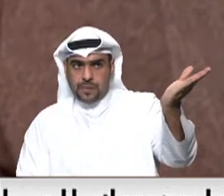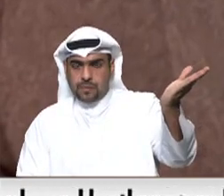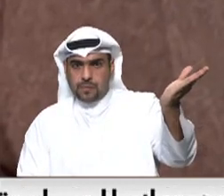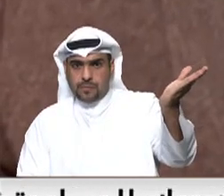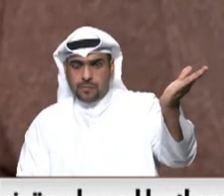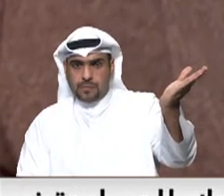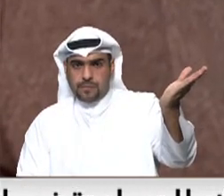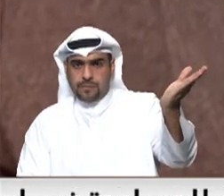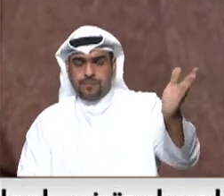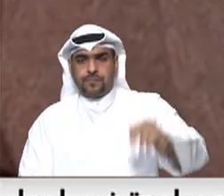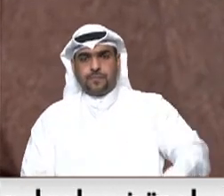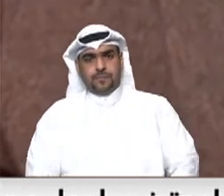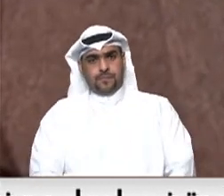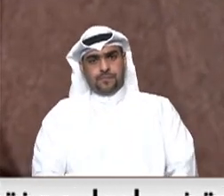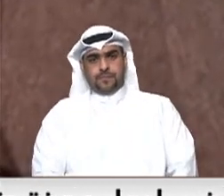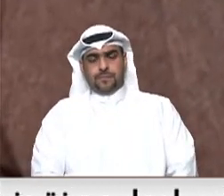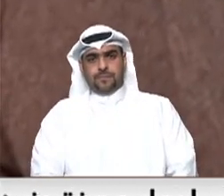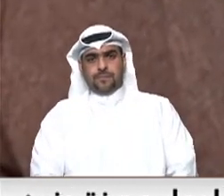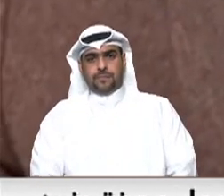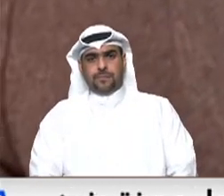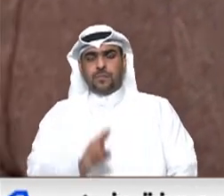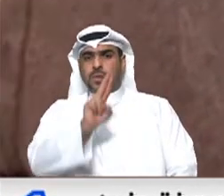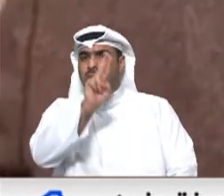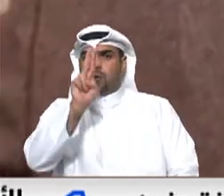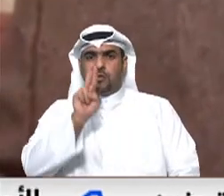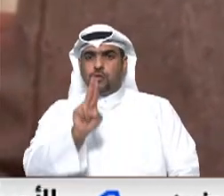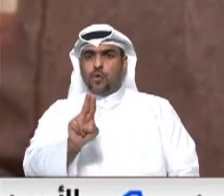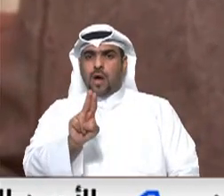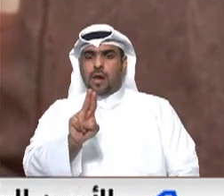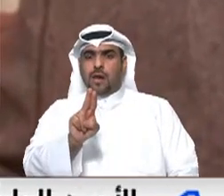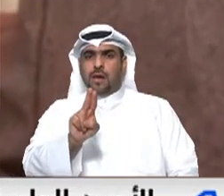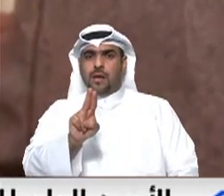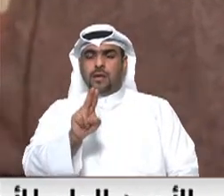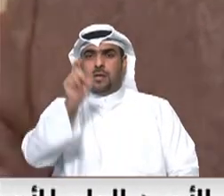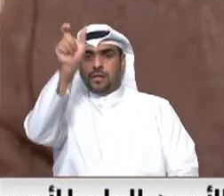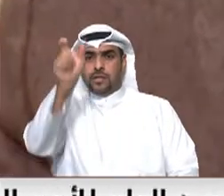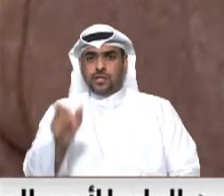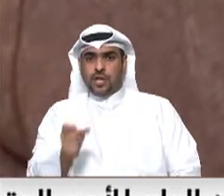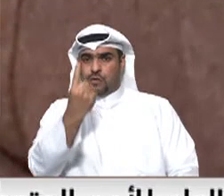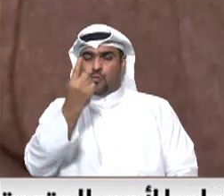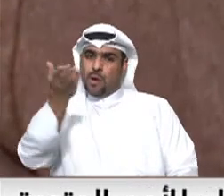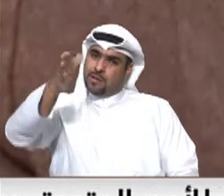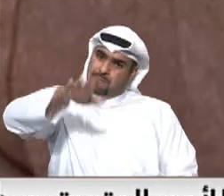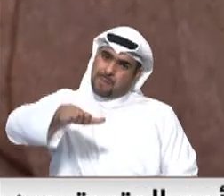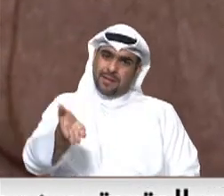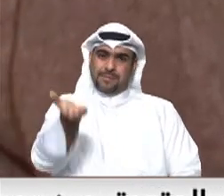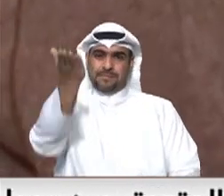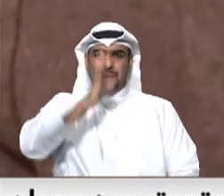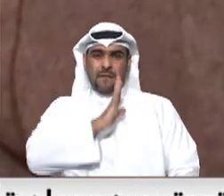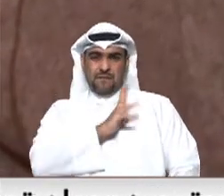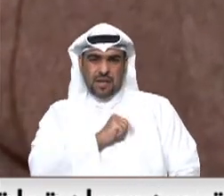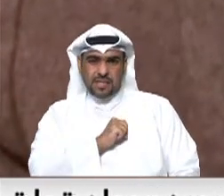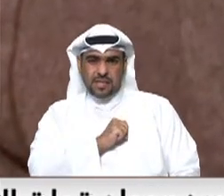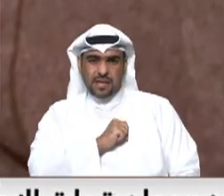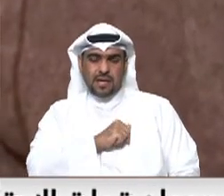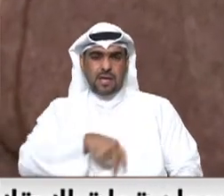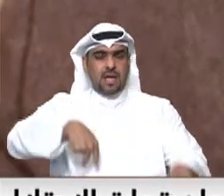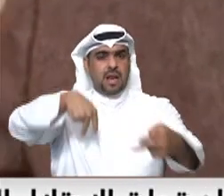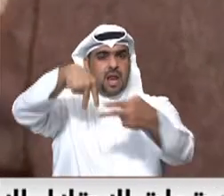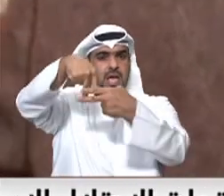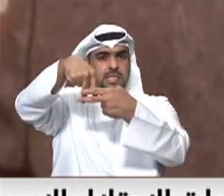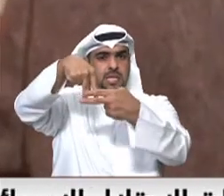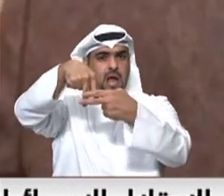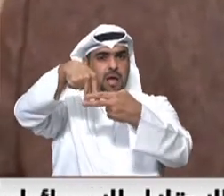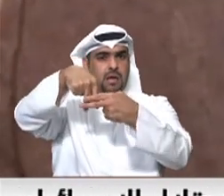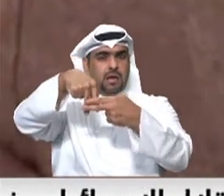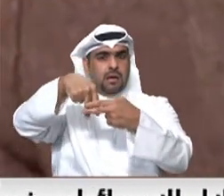المدنية. فالح نصير، ارتقى شهيد فلسطيني آخر والاحتلال الإسرائيلي ما زال يصعد من